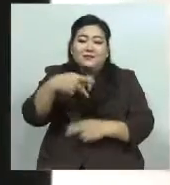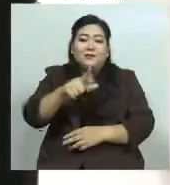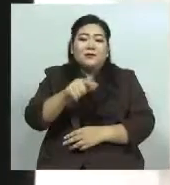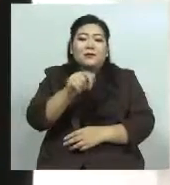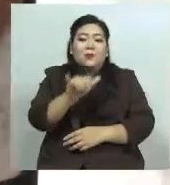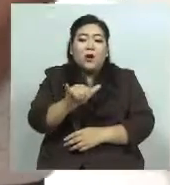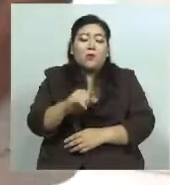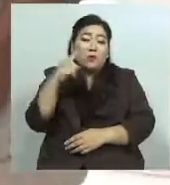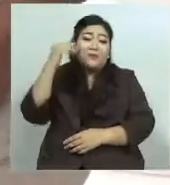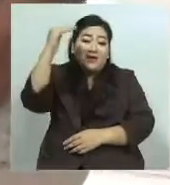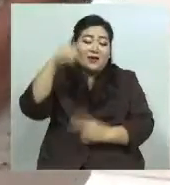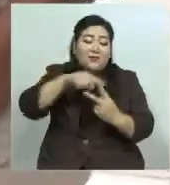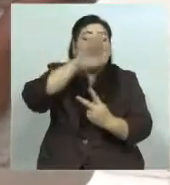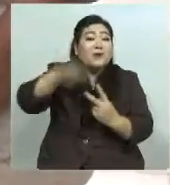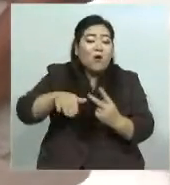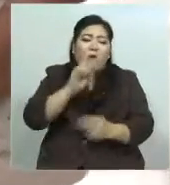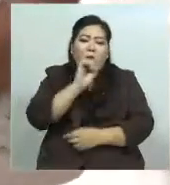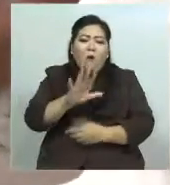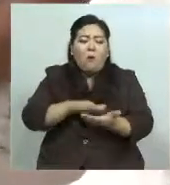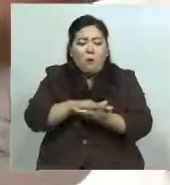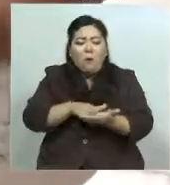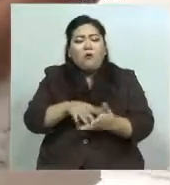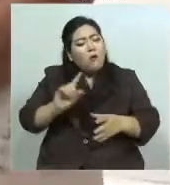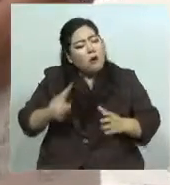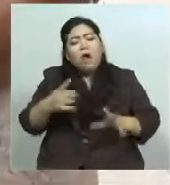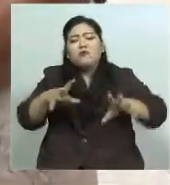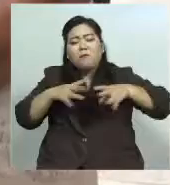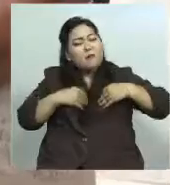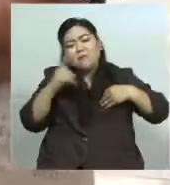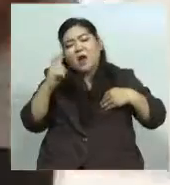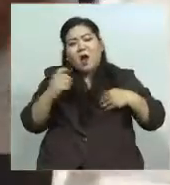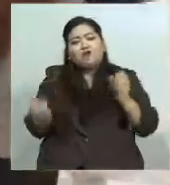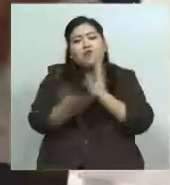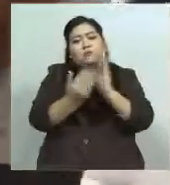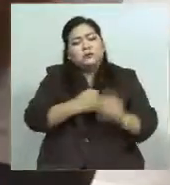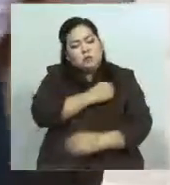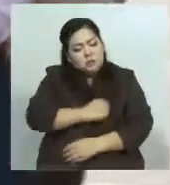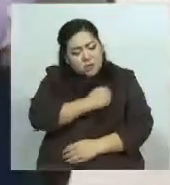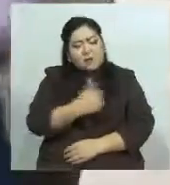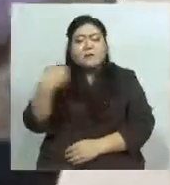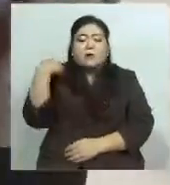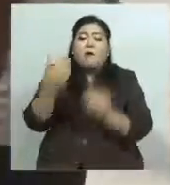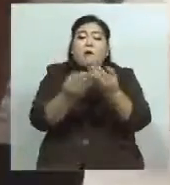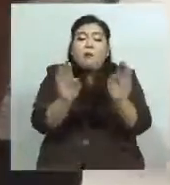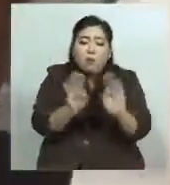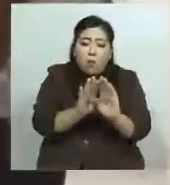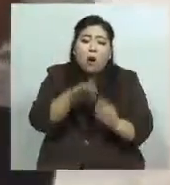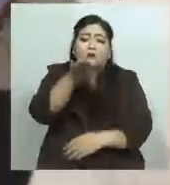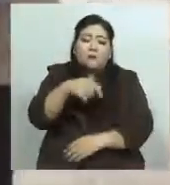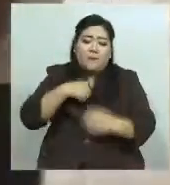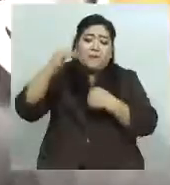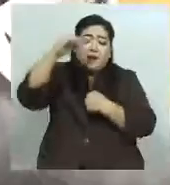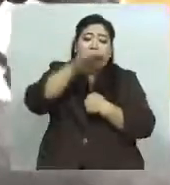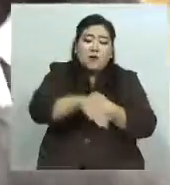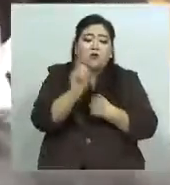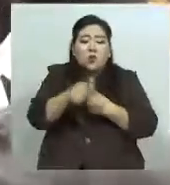อยลูกสาวคนโตบอกว่าในช่วงแรกยอมรับว่ามีผลกระทบทำใจไม่ได้แต่ก็มีครอบครัวและน้องที่จะต้องดู